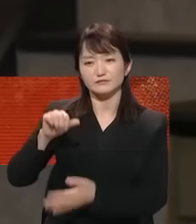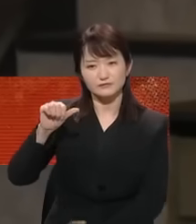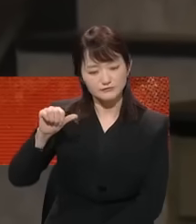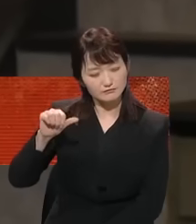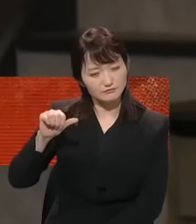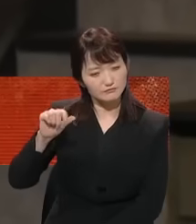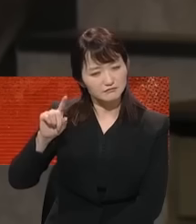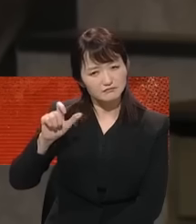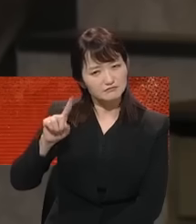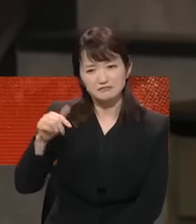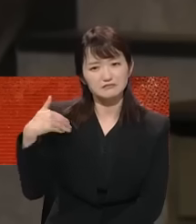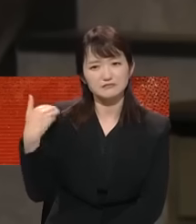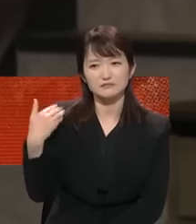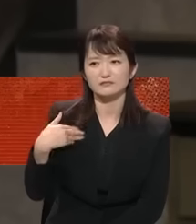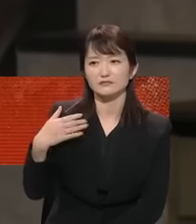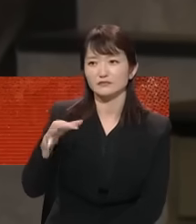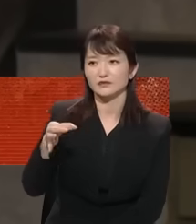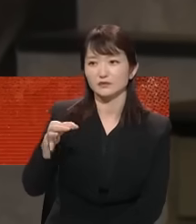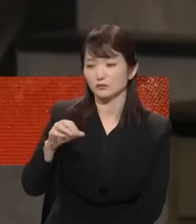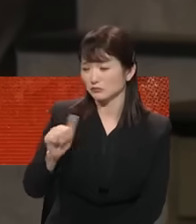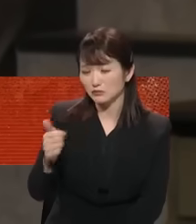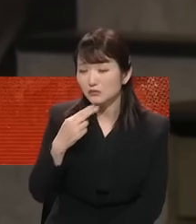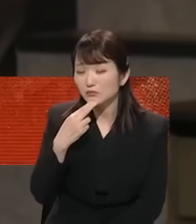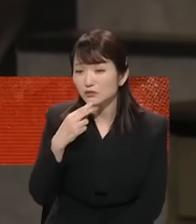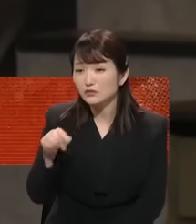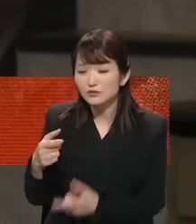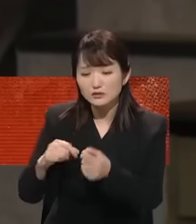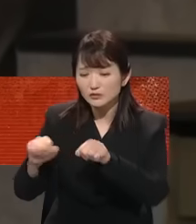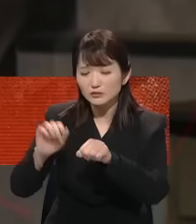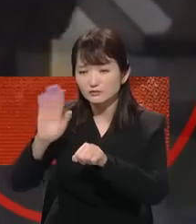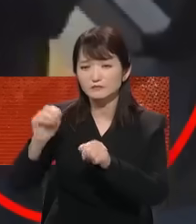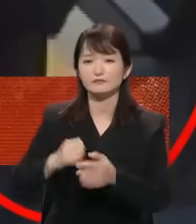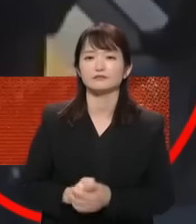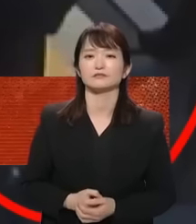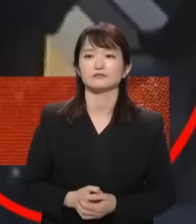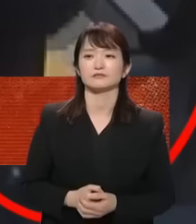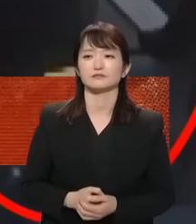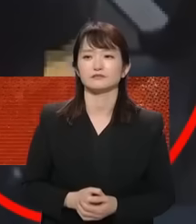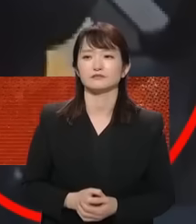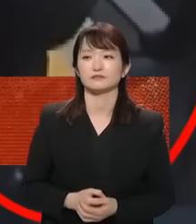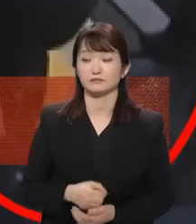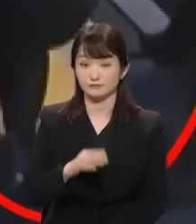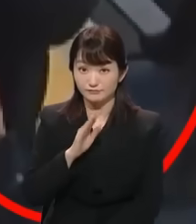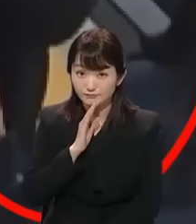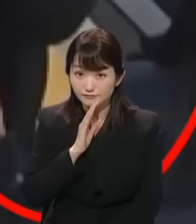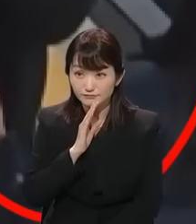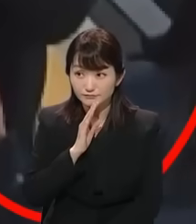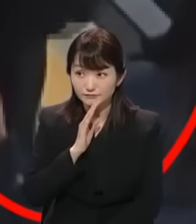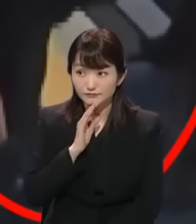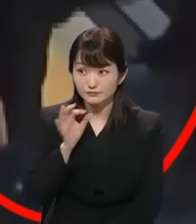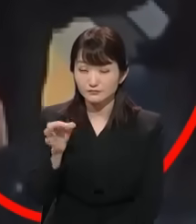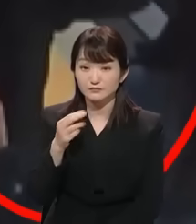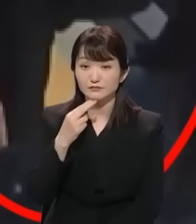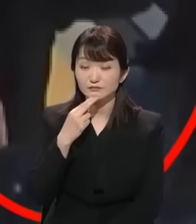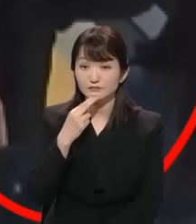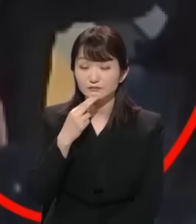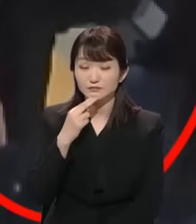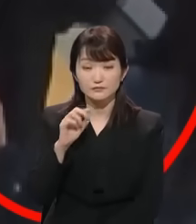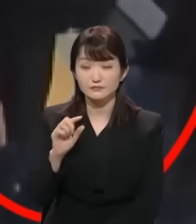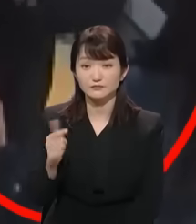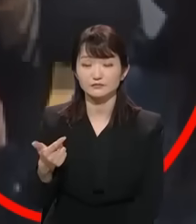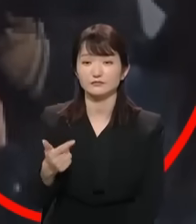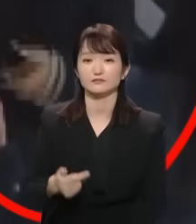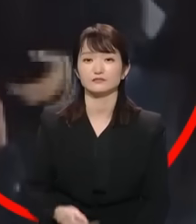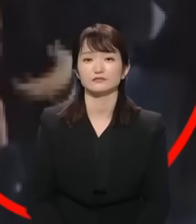모르겠지만 내가 돈이 없어서 그러지 않는다 내가 돈이 없어서 이르는 거 아냐 맞습니다 돈이 없어 그런게 아니고 제가